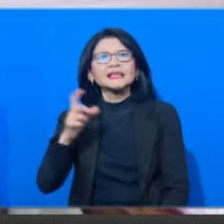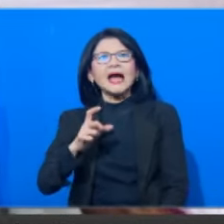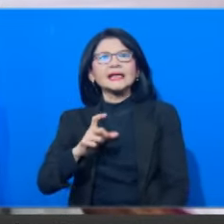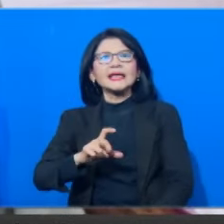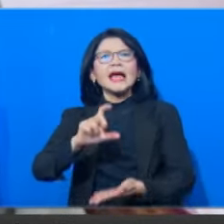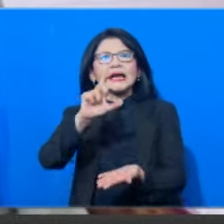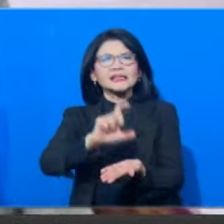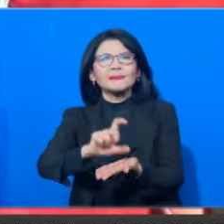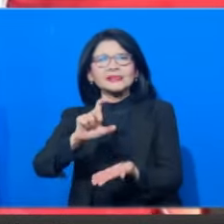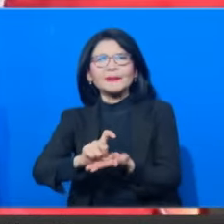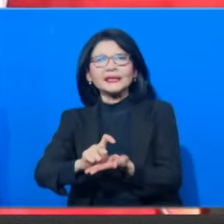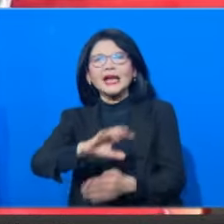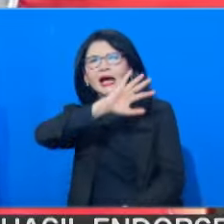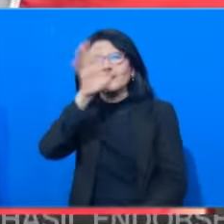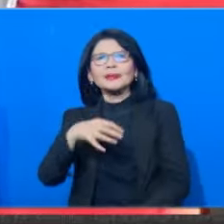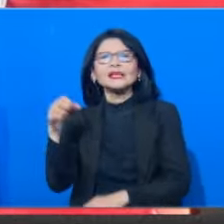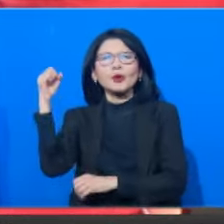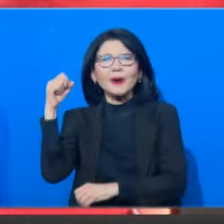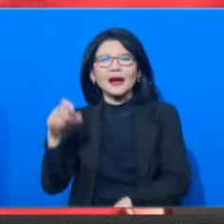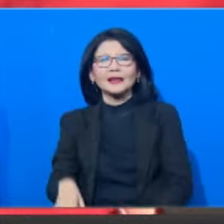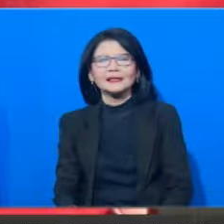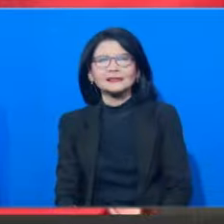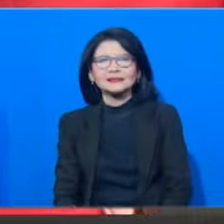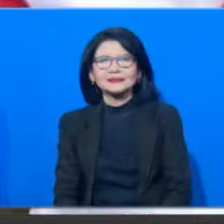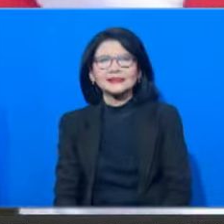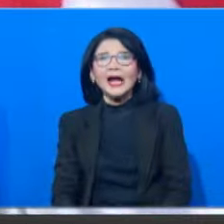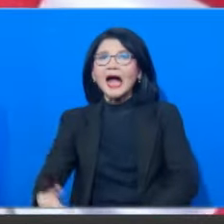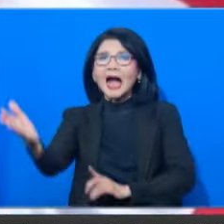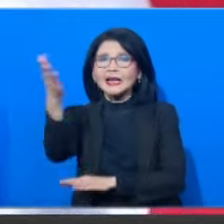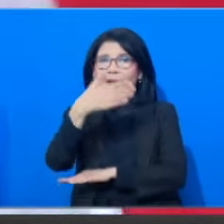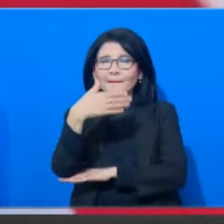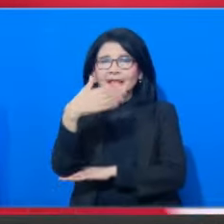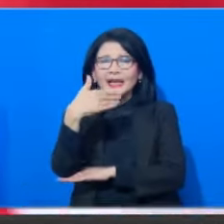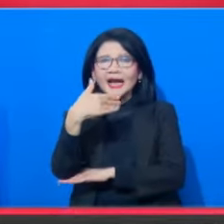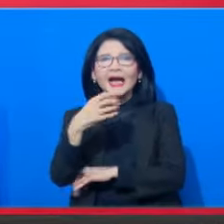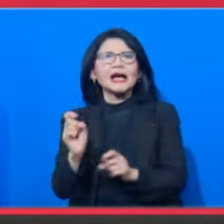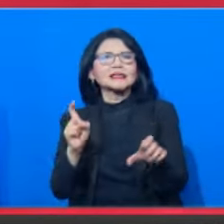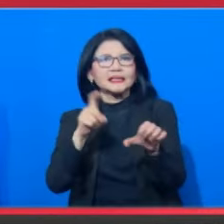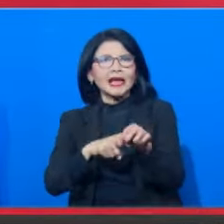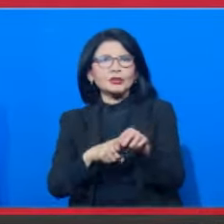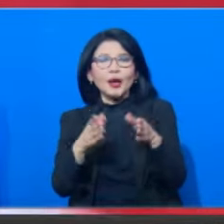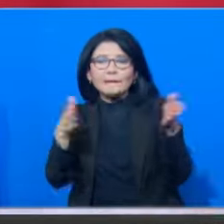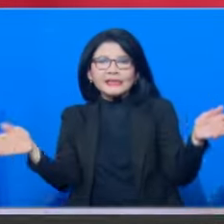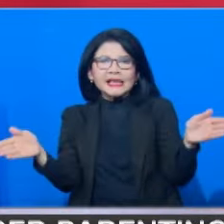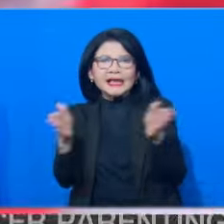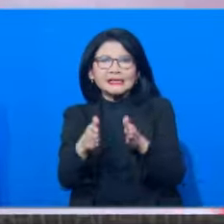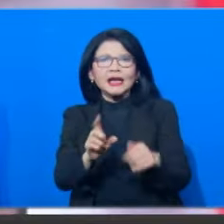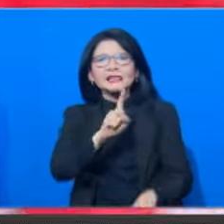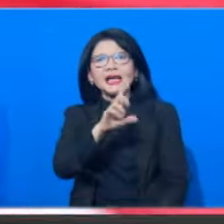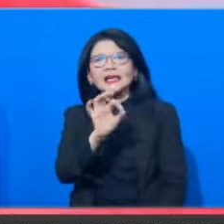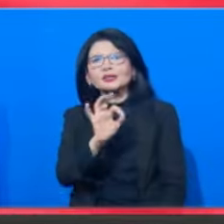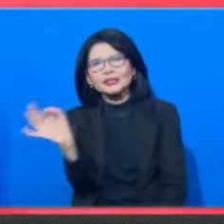kecamatan-kecamatan Kabupaten Jombang. Harga bendera maupun umbul-umbul tergantung dari ukuran, berkisar puluhan ribu hingga ratusan ribu